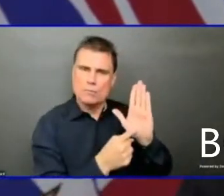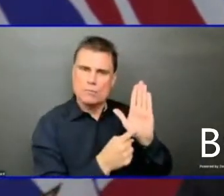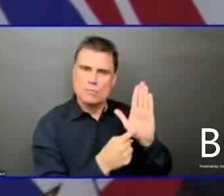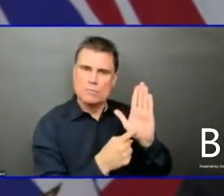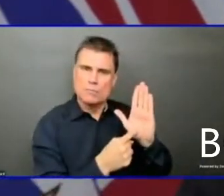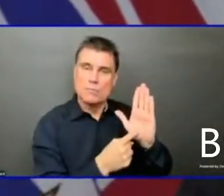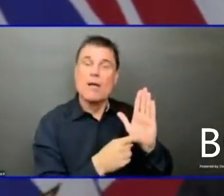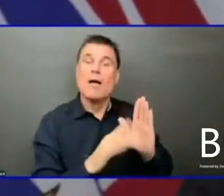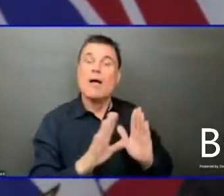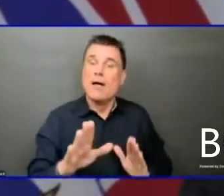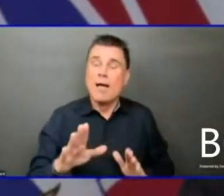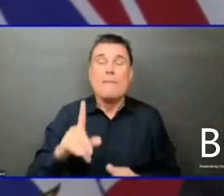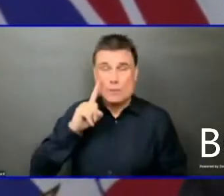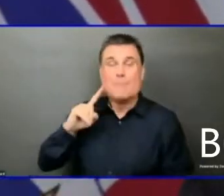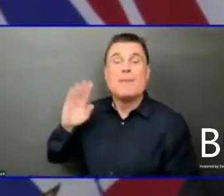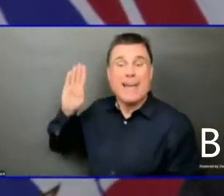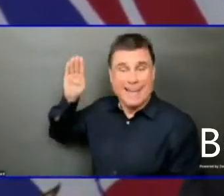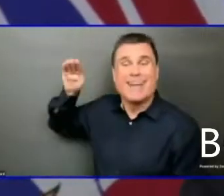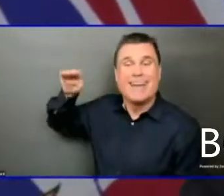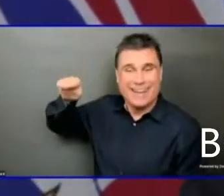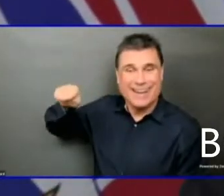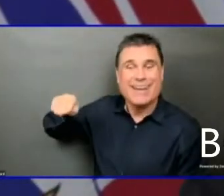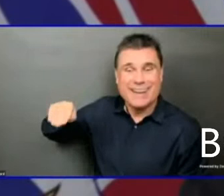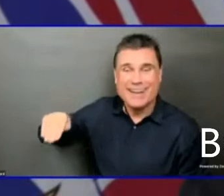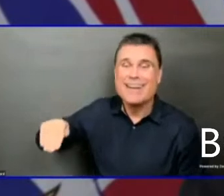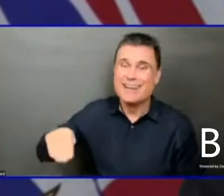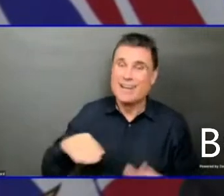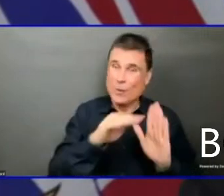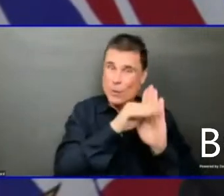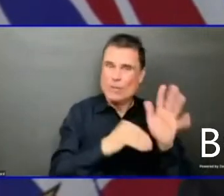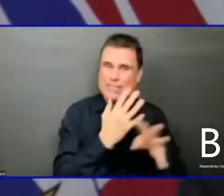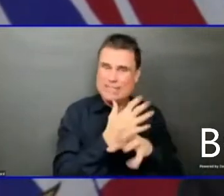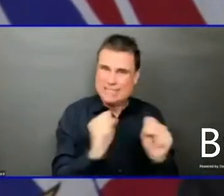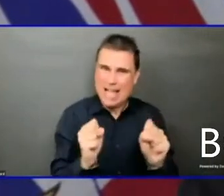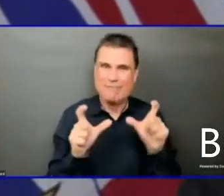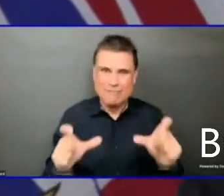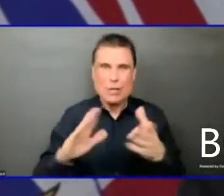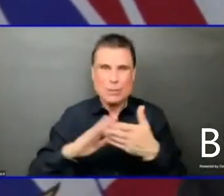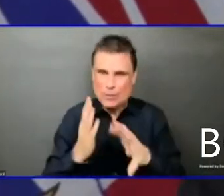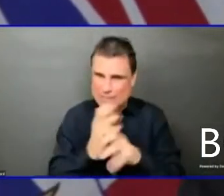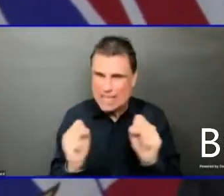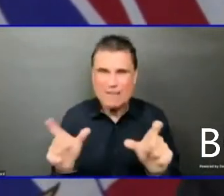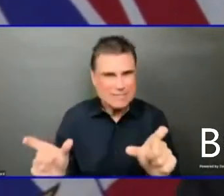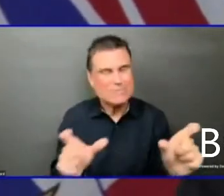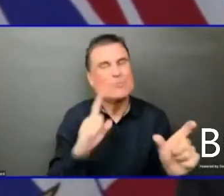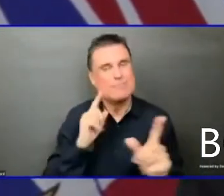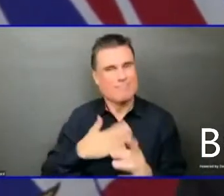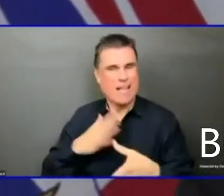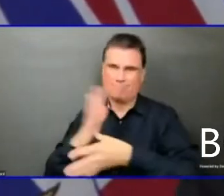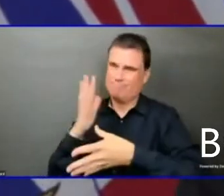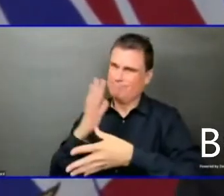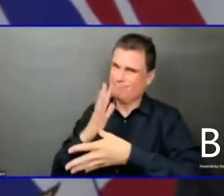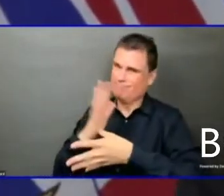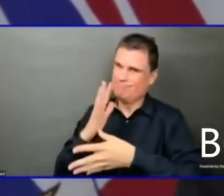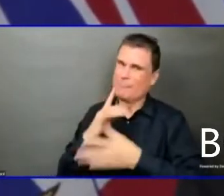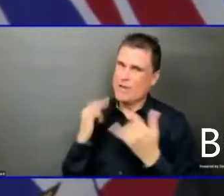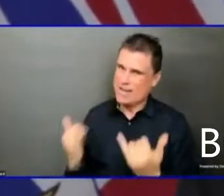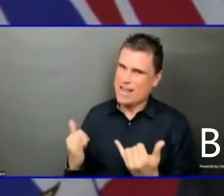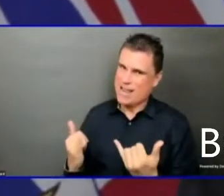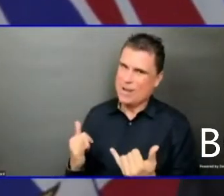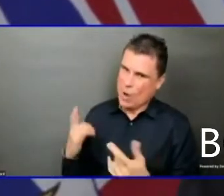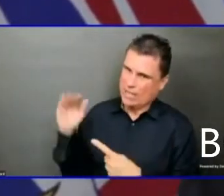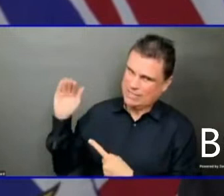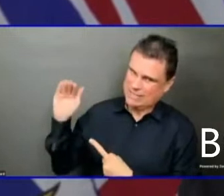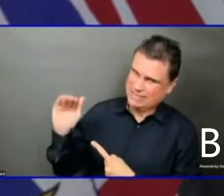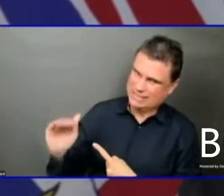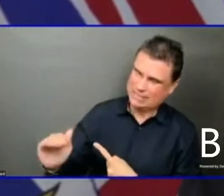in the communities. 所以我们一定要保护社区里边最脆弱的人，所以这些措施不会变，到2月底之前不会变。他没有回答